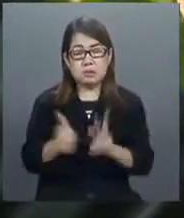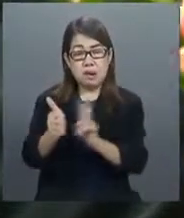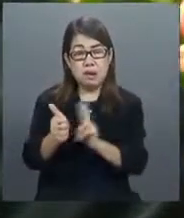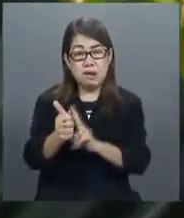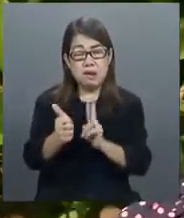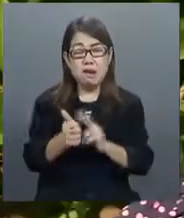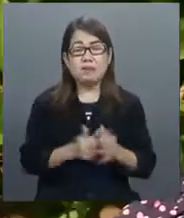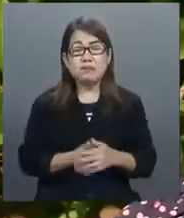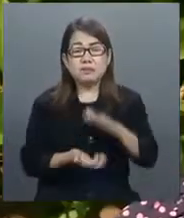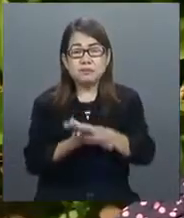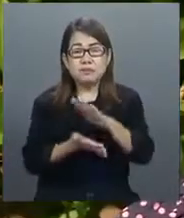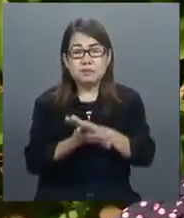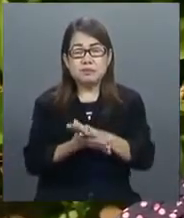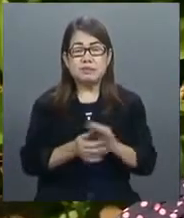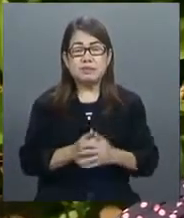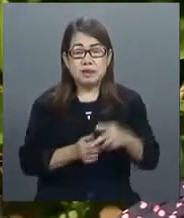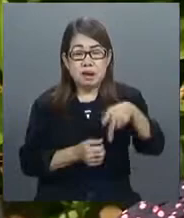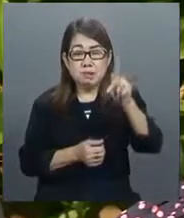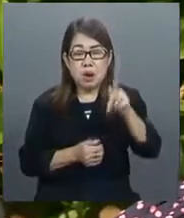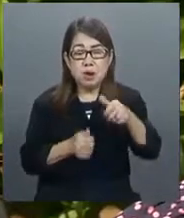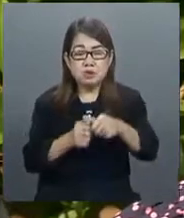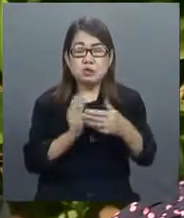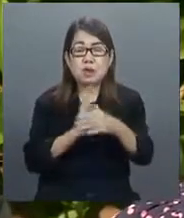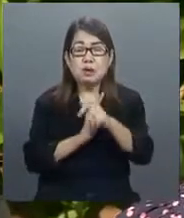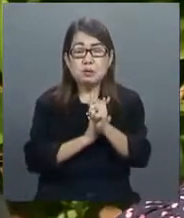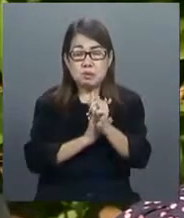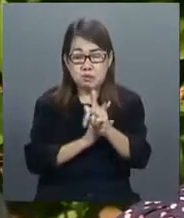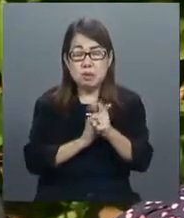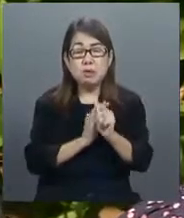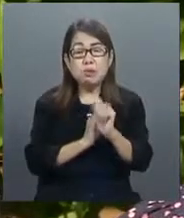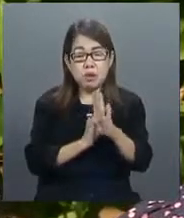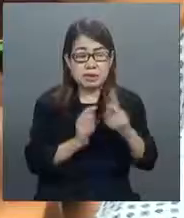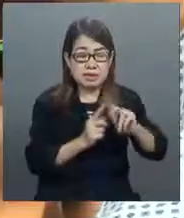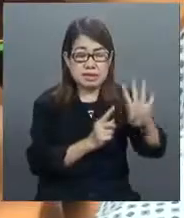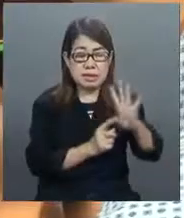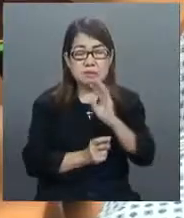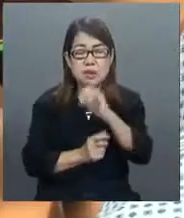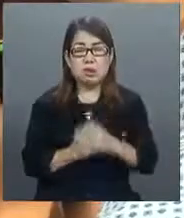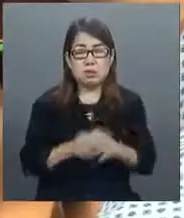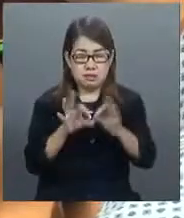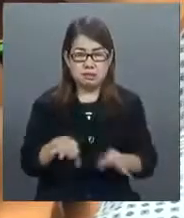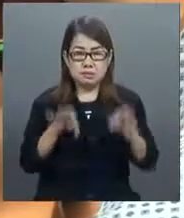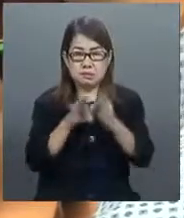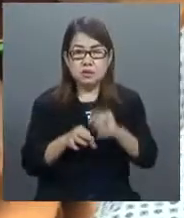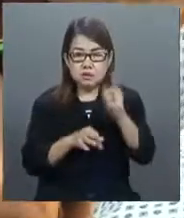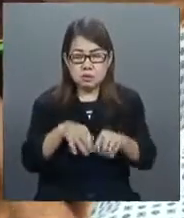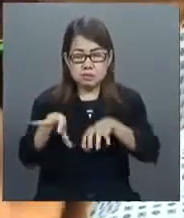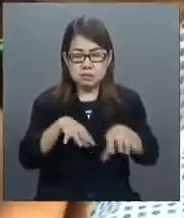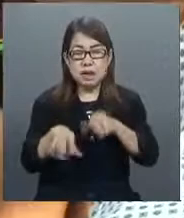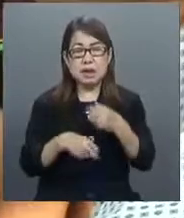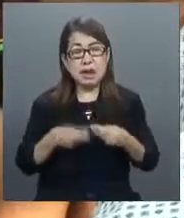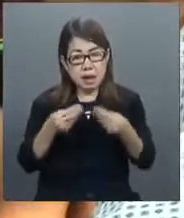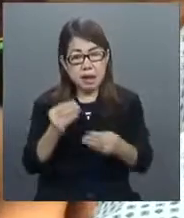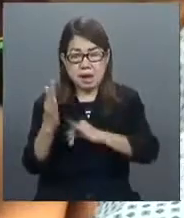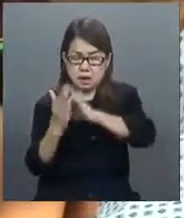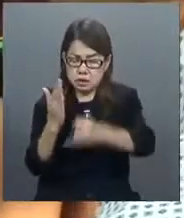งานเขตพื้นที่การศึกษาประถมศึกษาจังหวัดอุบลราชธานีเขต4ที่บอกว่าสิ่งสำคัญคือการบริหารให้ทุกจังหวัด